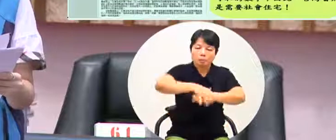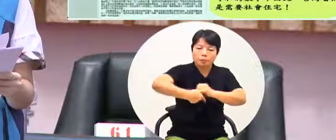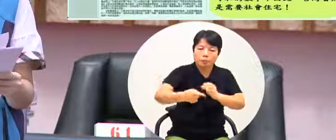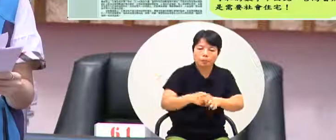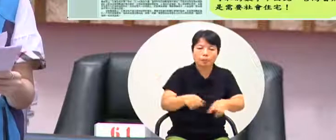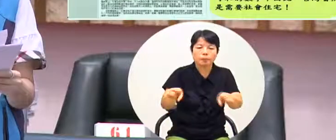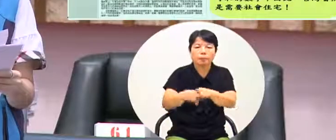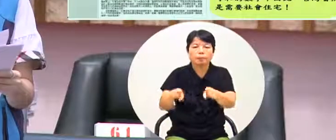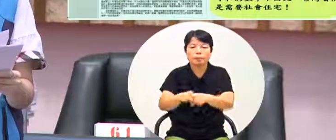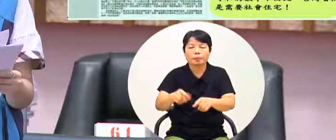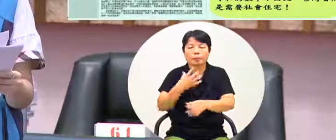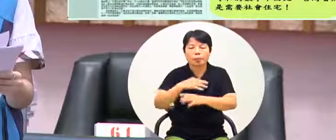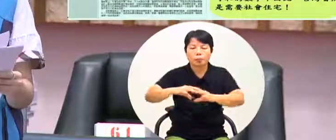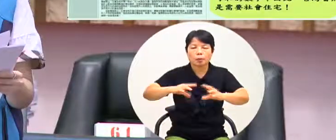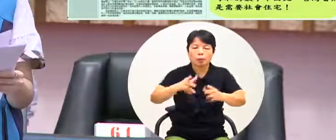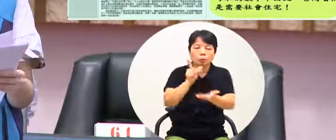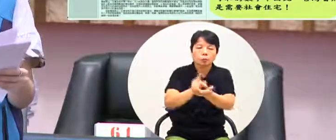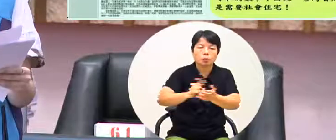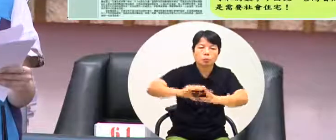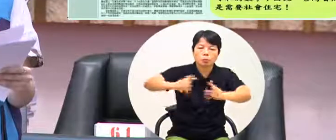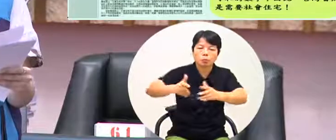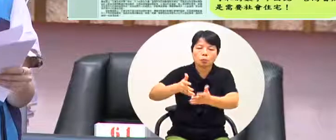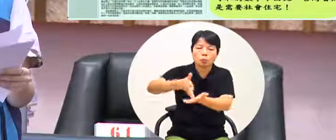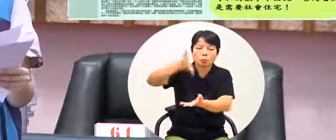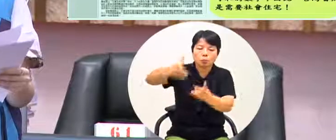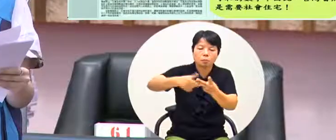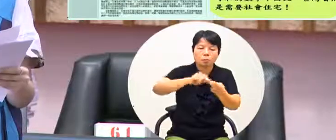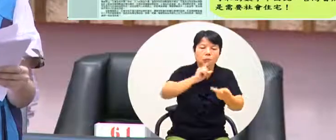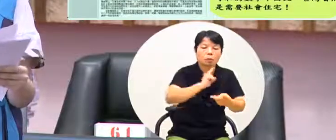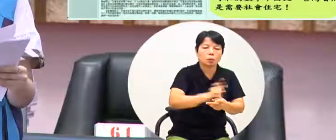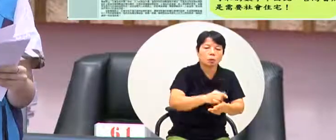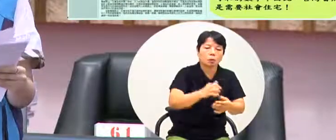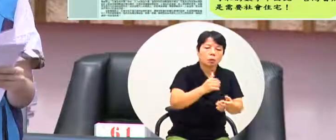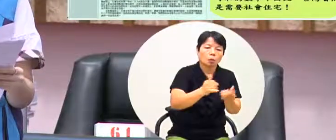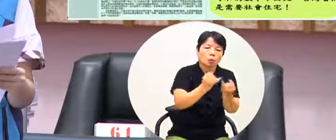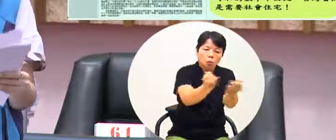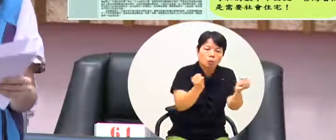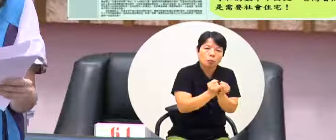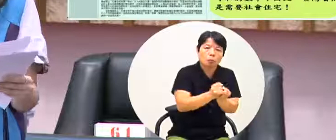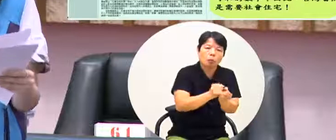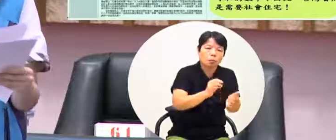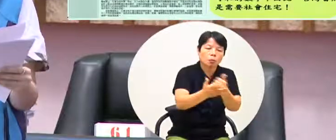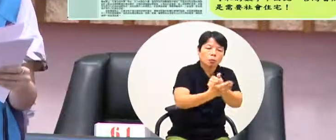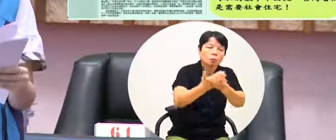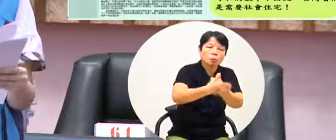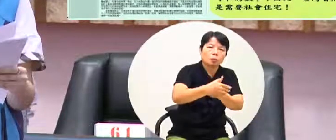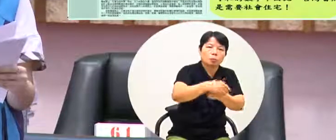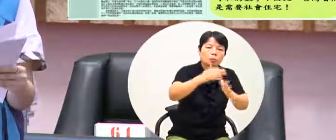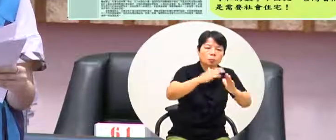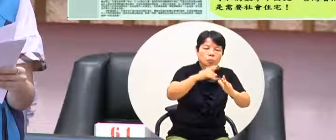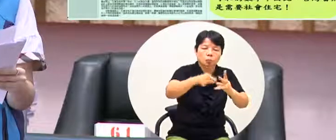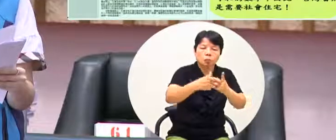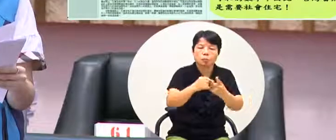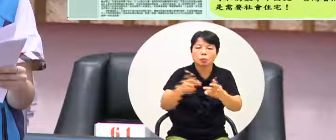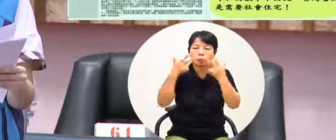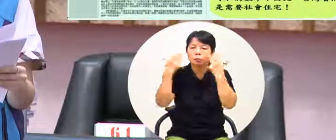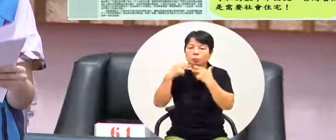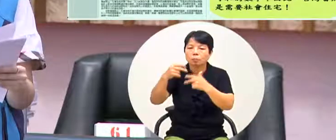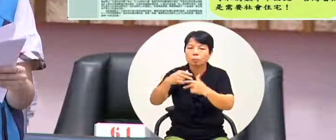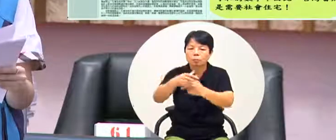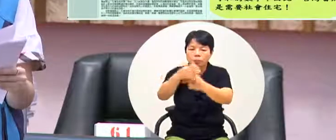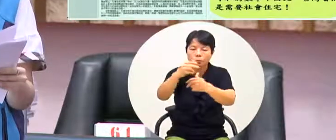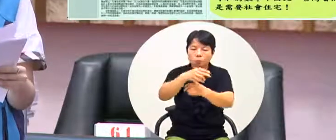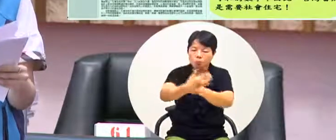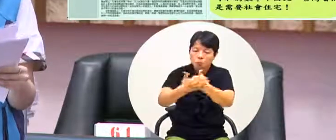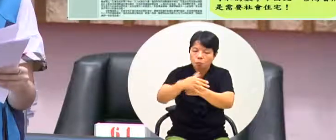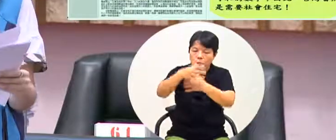女庇护所，然后老人住宅，还有原住民住宅。那这些的数量极为有限哦，仅占全国